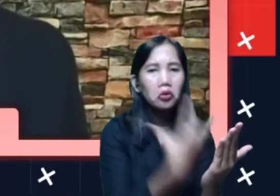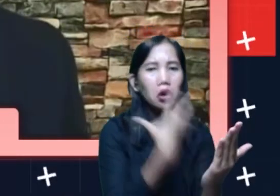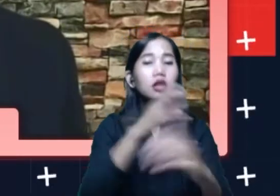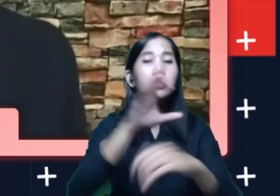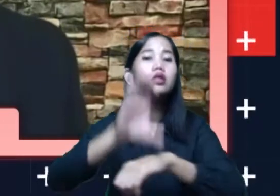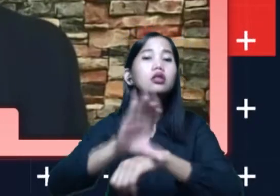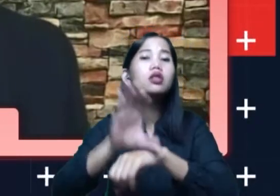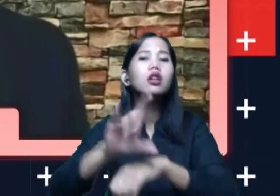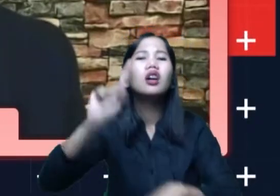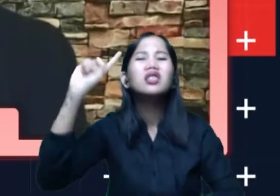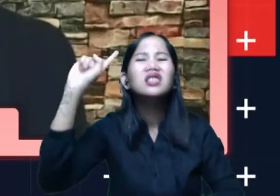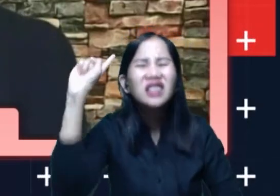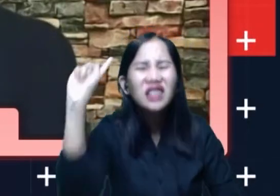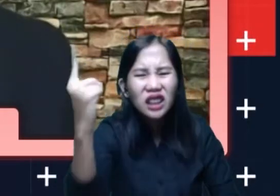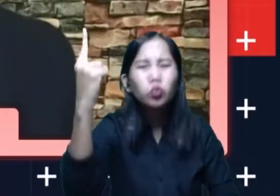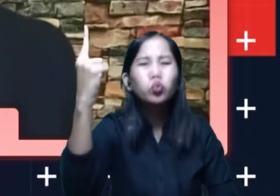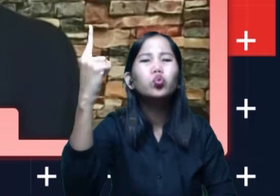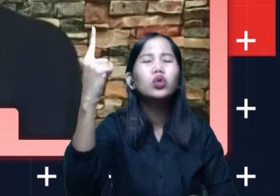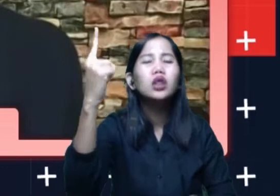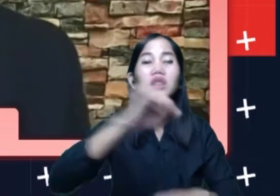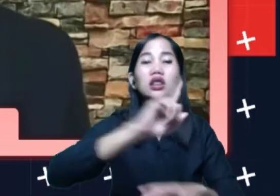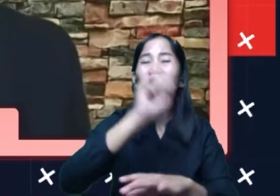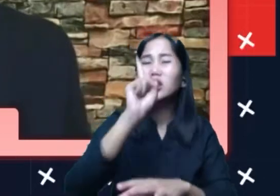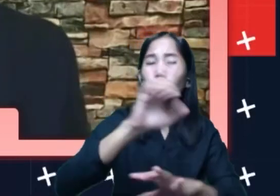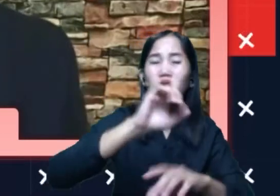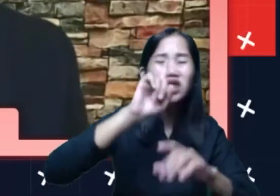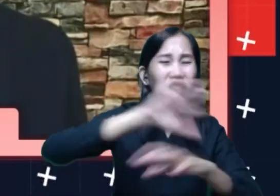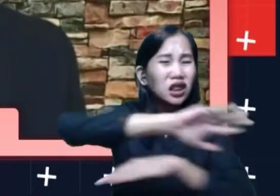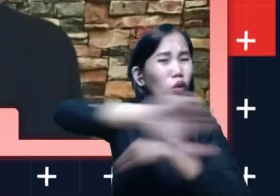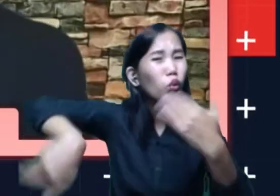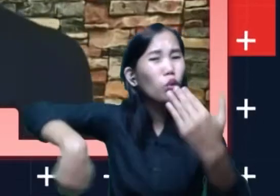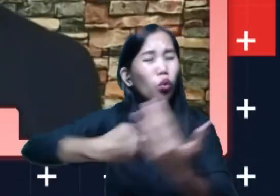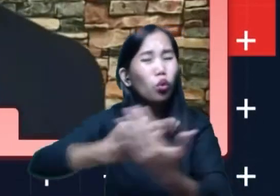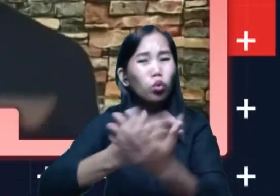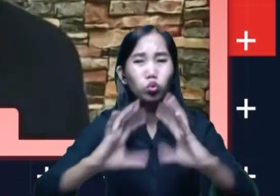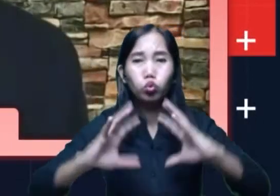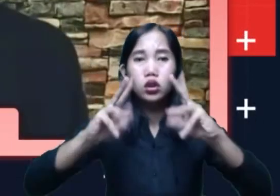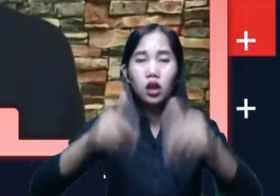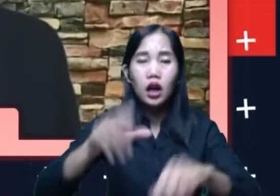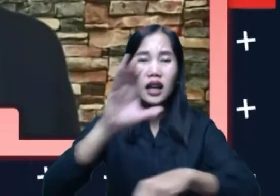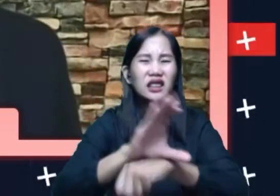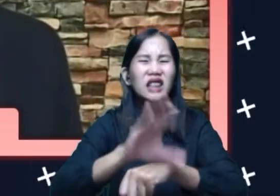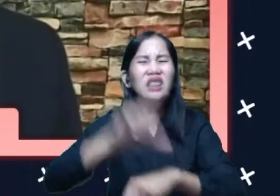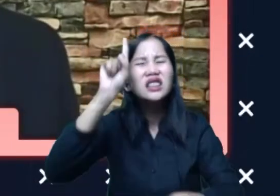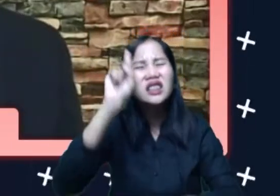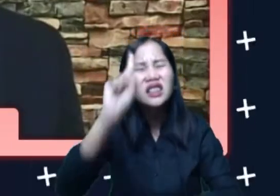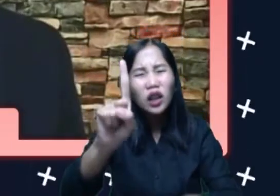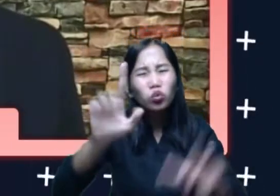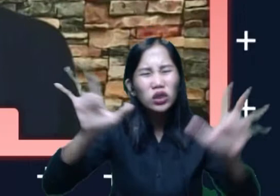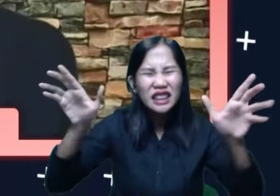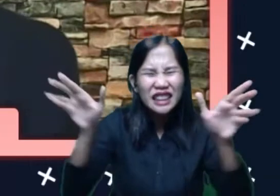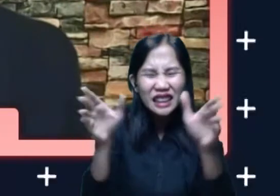itu bukan berdiri sendiri, tetapi dia ada kaitannya dengan gereja sedunia